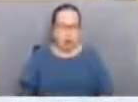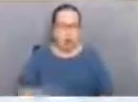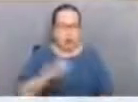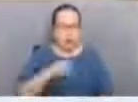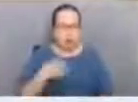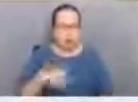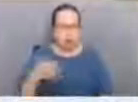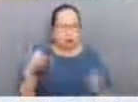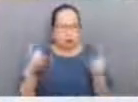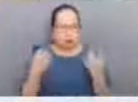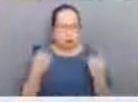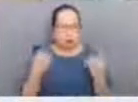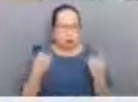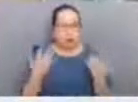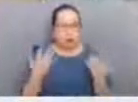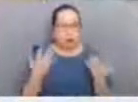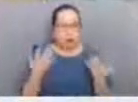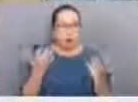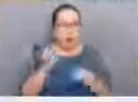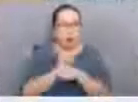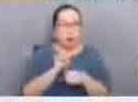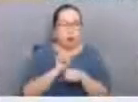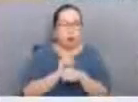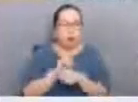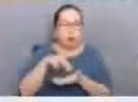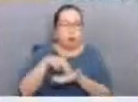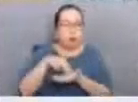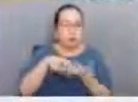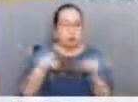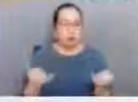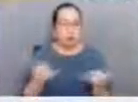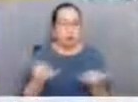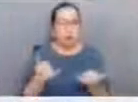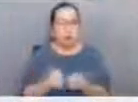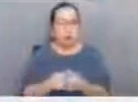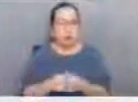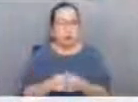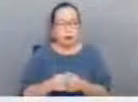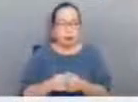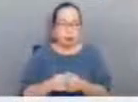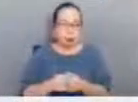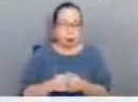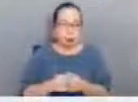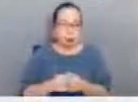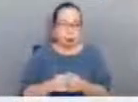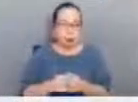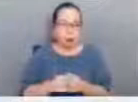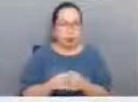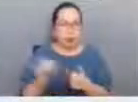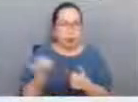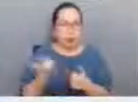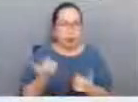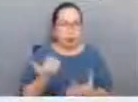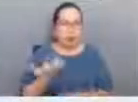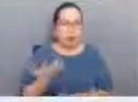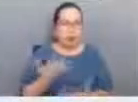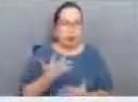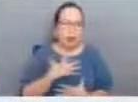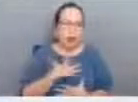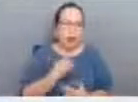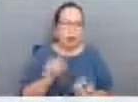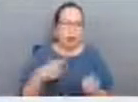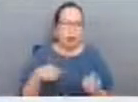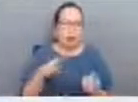na ang Bahrain at ang KSA or Kingdom of Saudi Arabia na sila po ay tatanggap na